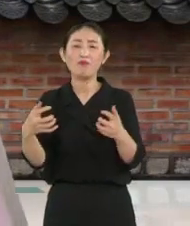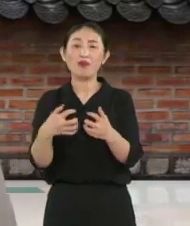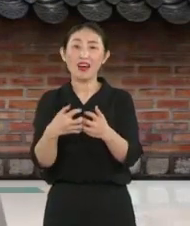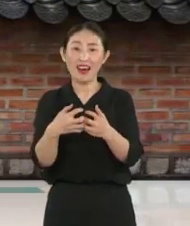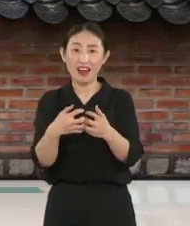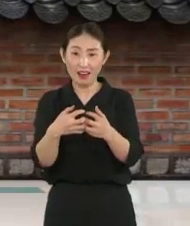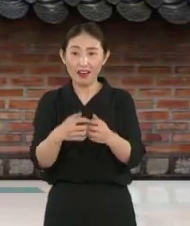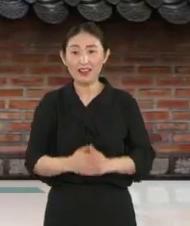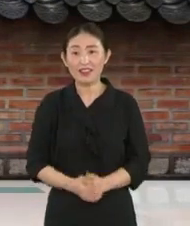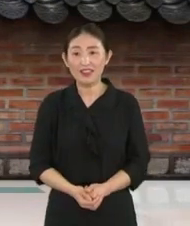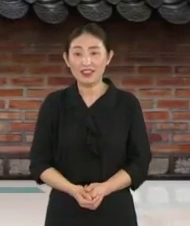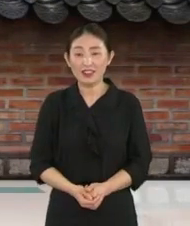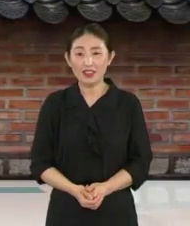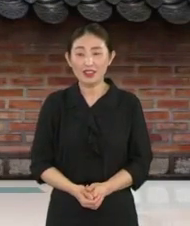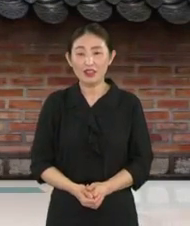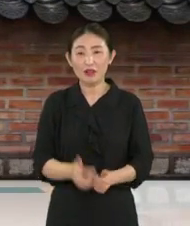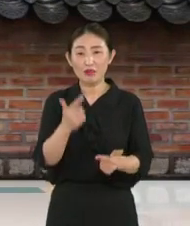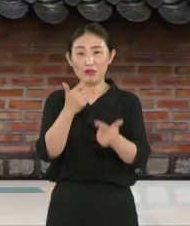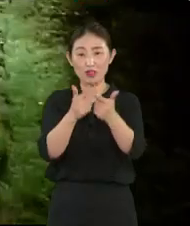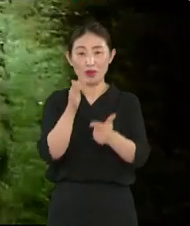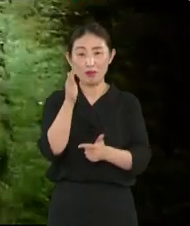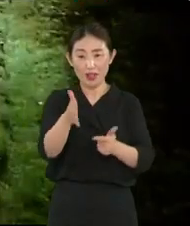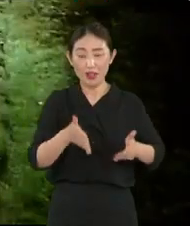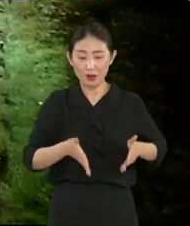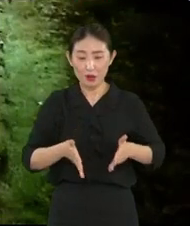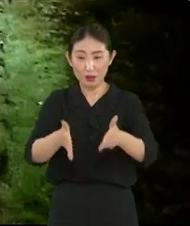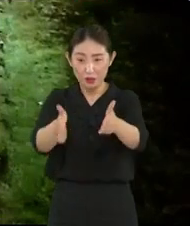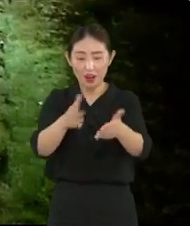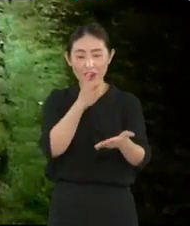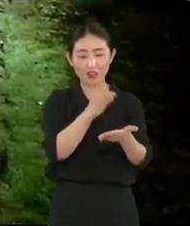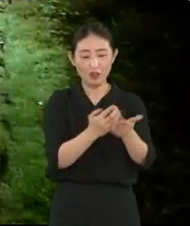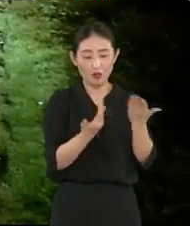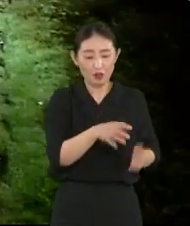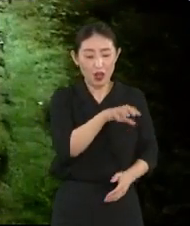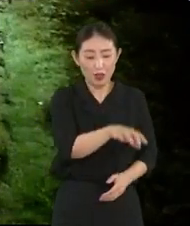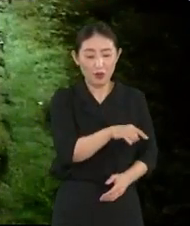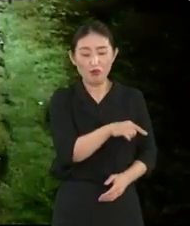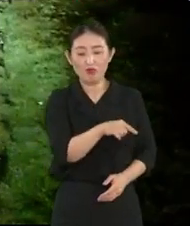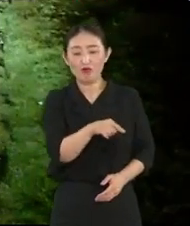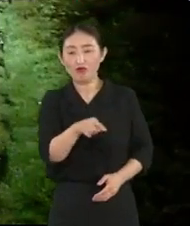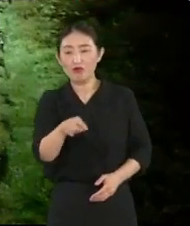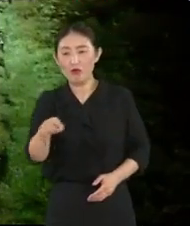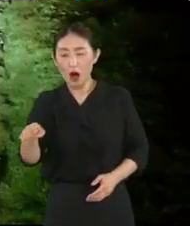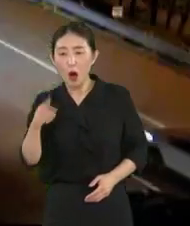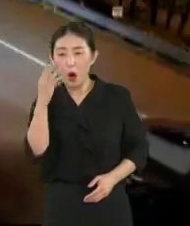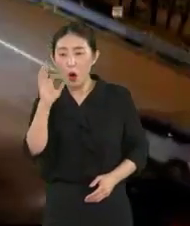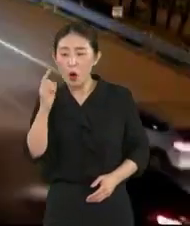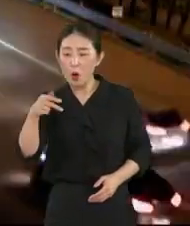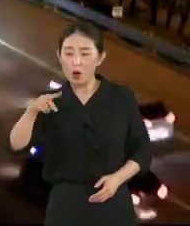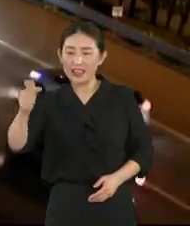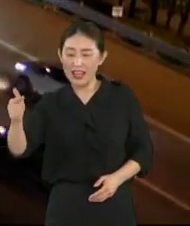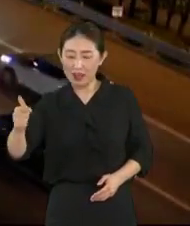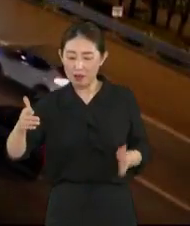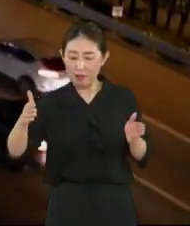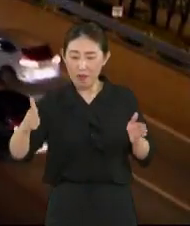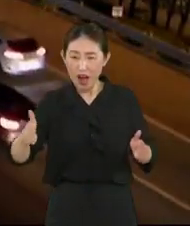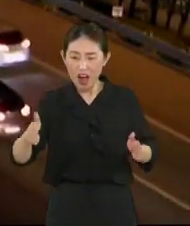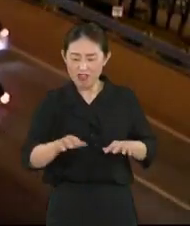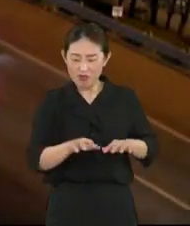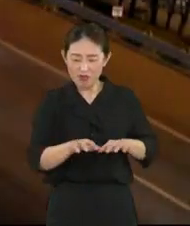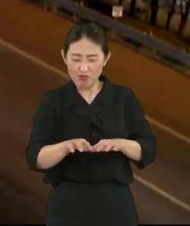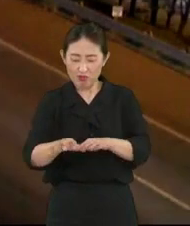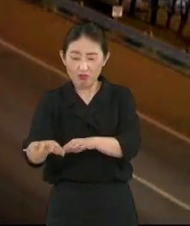있습니다 먼저 경부고속도로 부산 방향 천안 휴게소 부근 부터 시작된 정체가 옥상까지 15km 구간